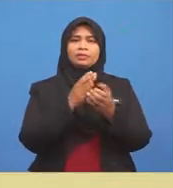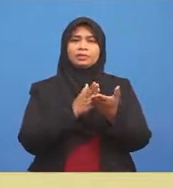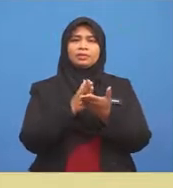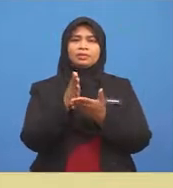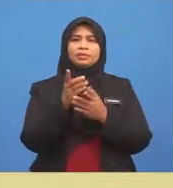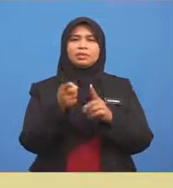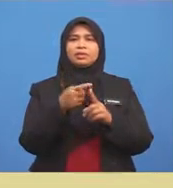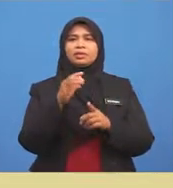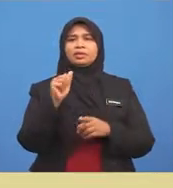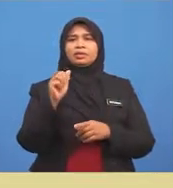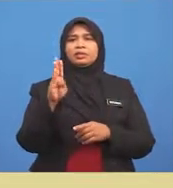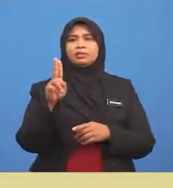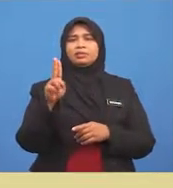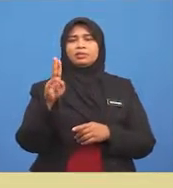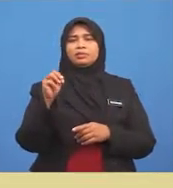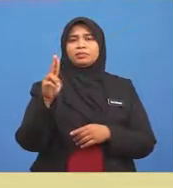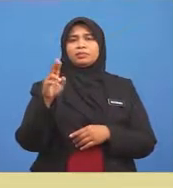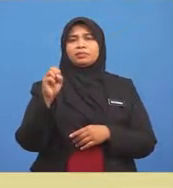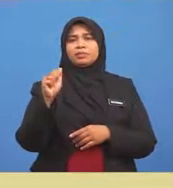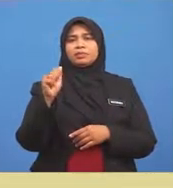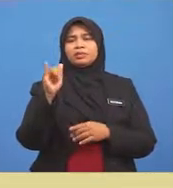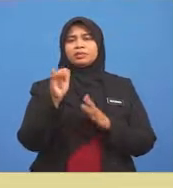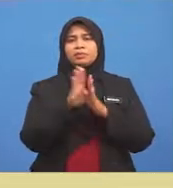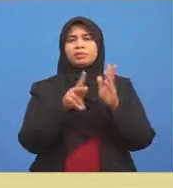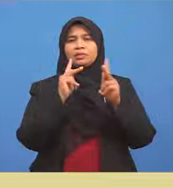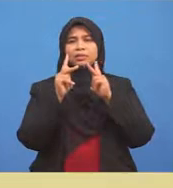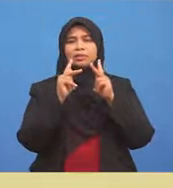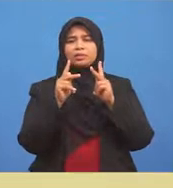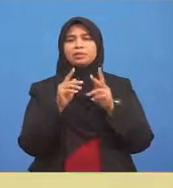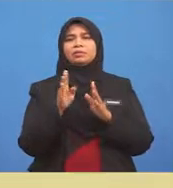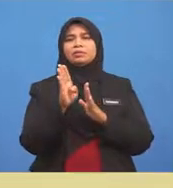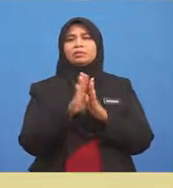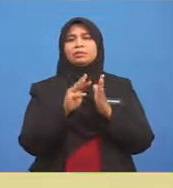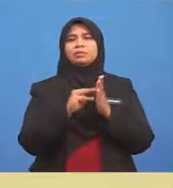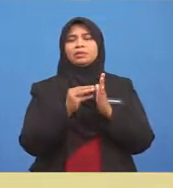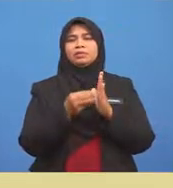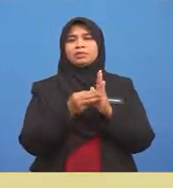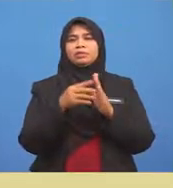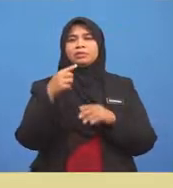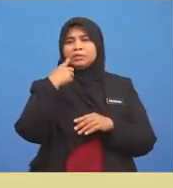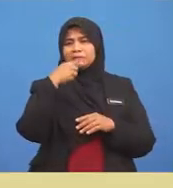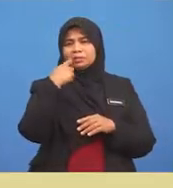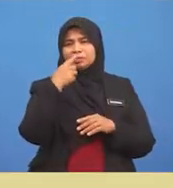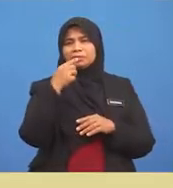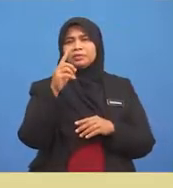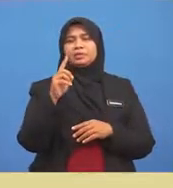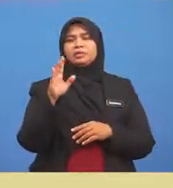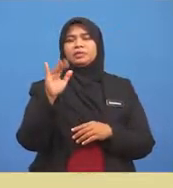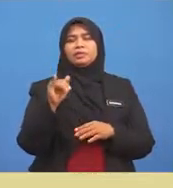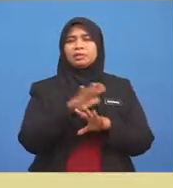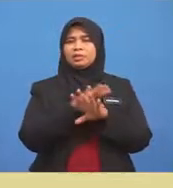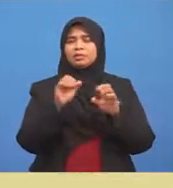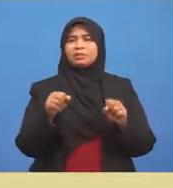Abu Musa Al-Ash'ari yang berkata As-Sufaha bermaksud sesiapa sahaja yang tidak